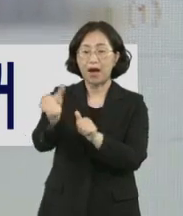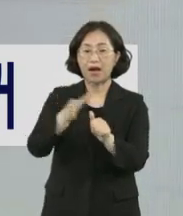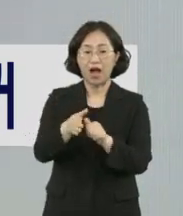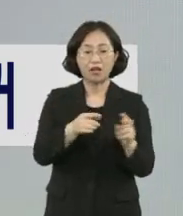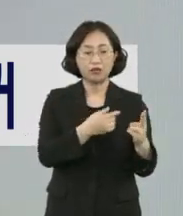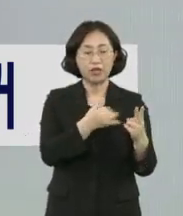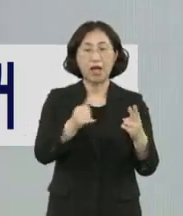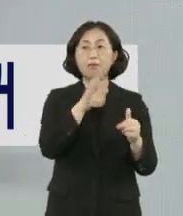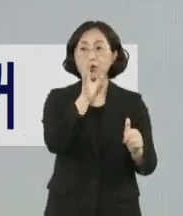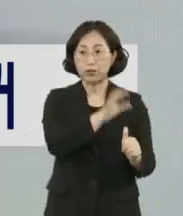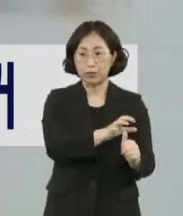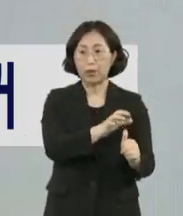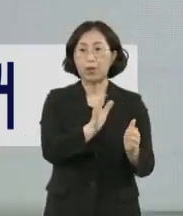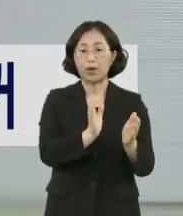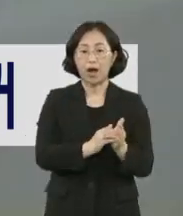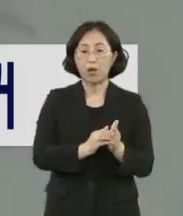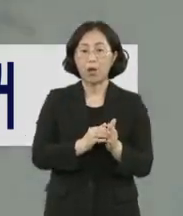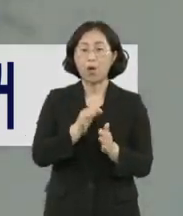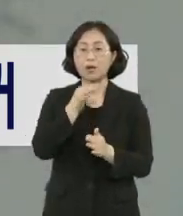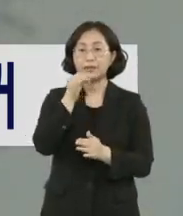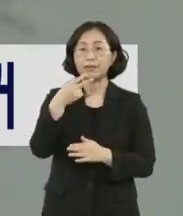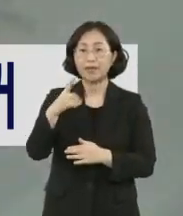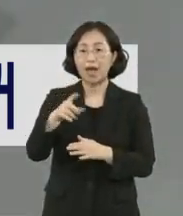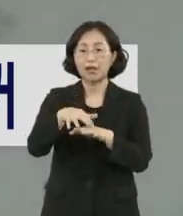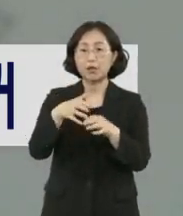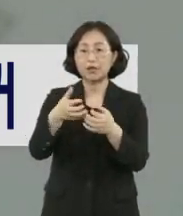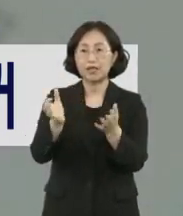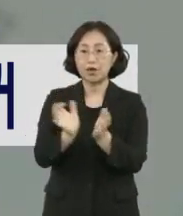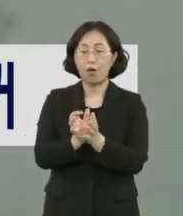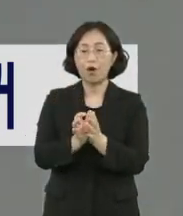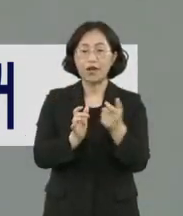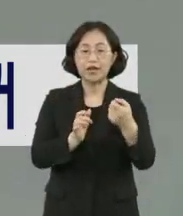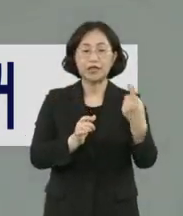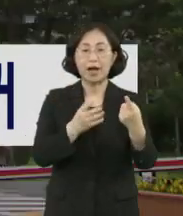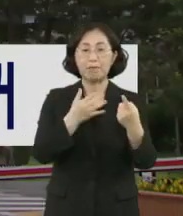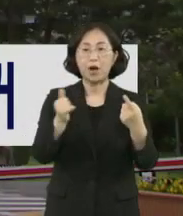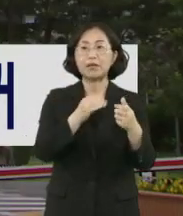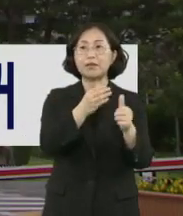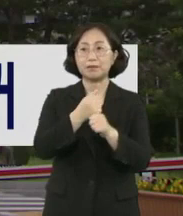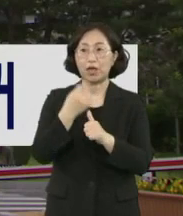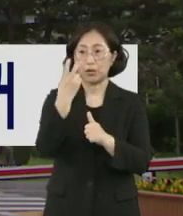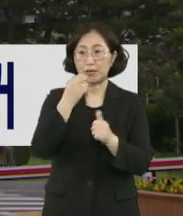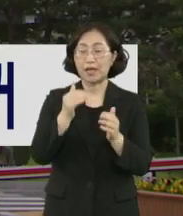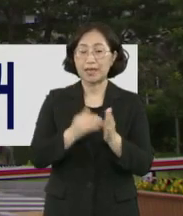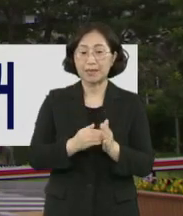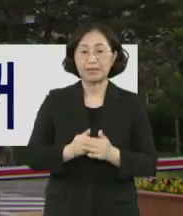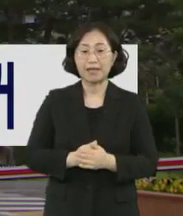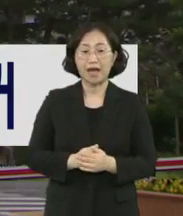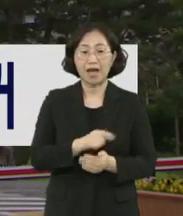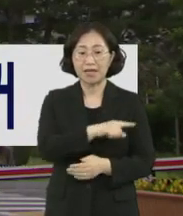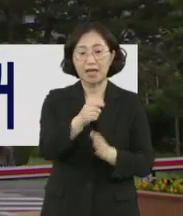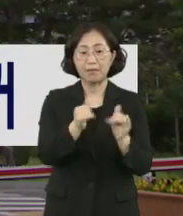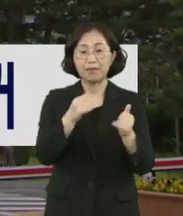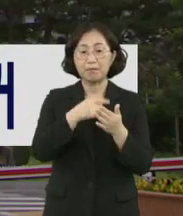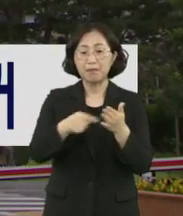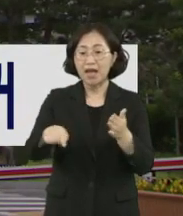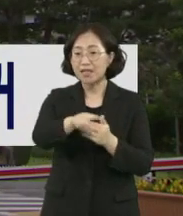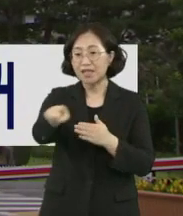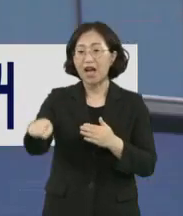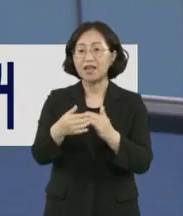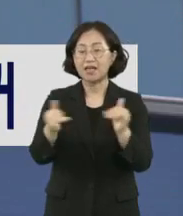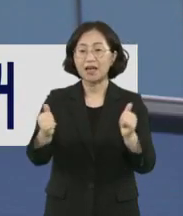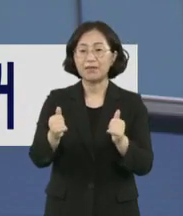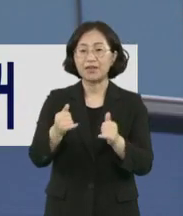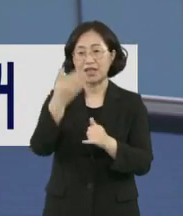등 2명을 구속하고 10대 조직원 61명을 불구속 입건했습니다. A씨 등은 피해자 대부분이